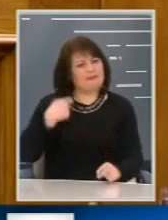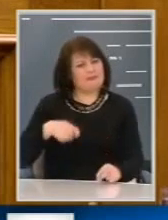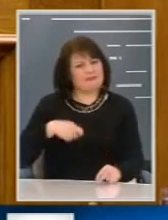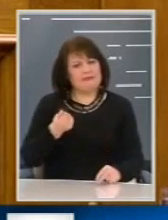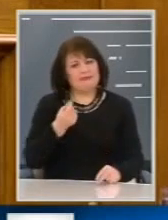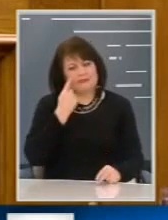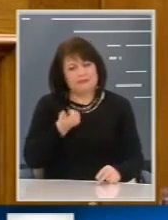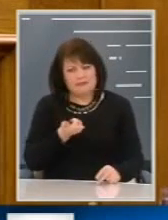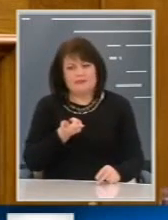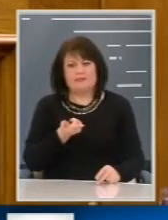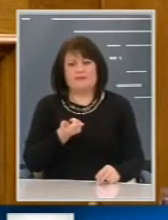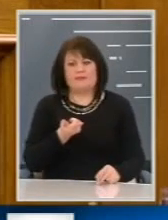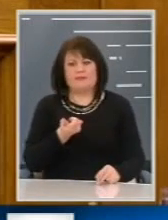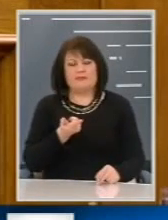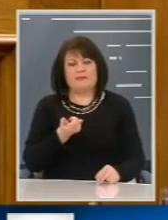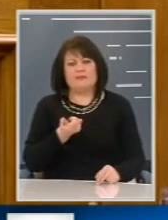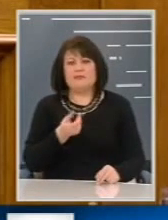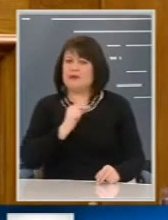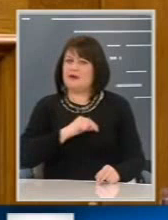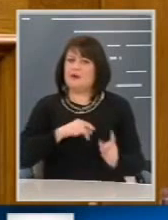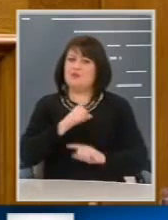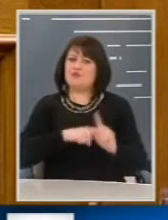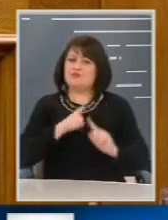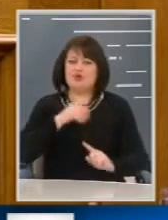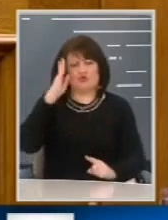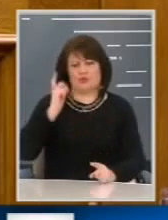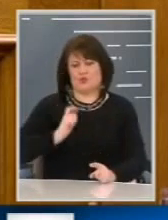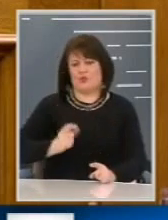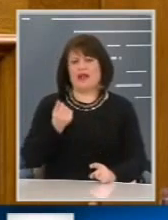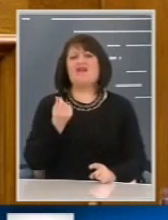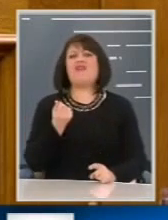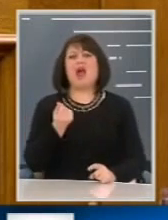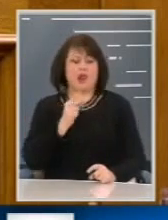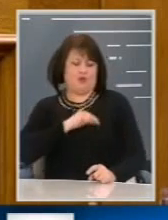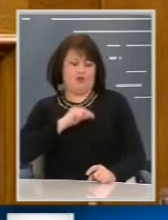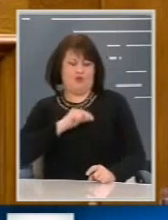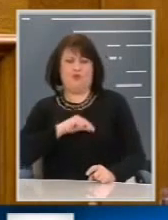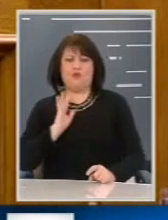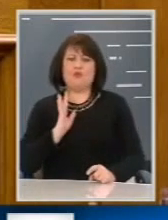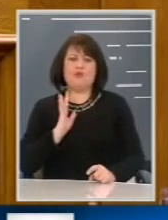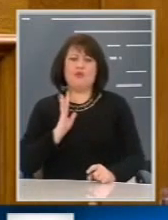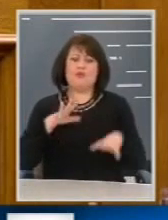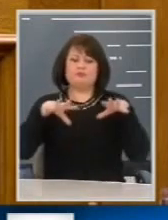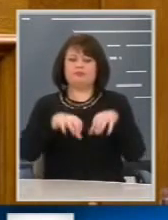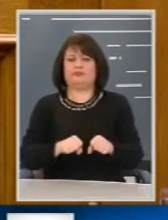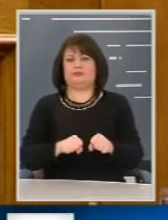από την αύξηση του ρόλου του επωφελείται κυρίως το μεγάλο κεφάλαιο, που έτσι αυξάνει την ισχύ και την επιβολή